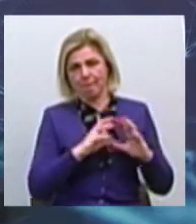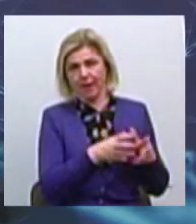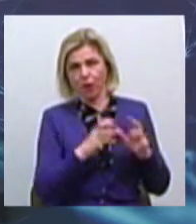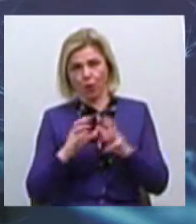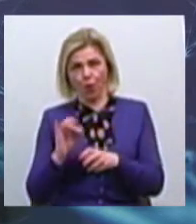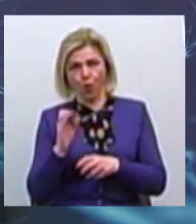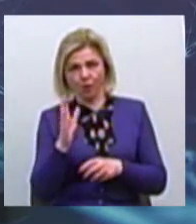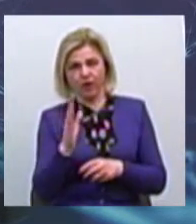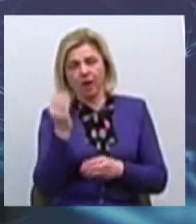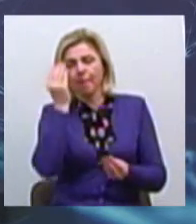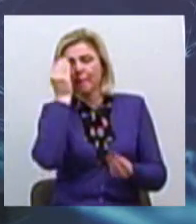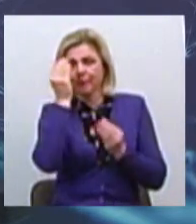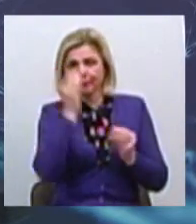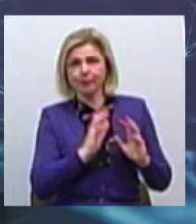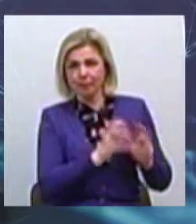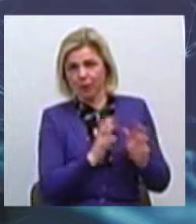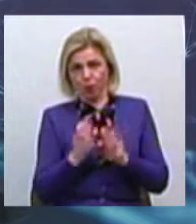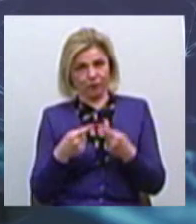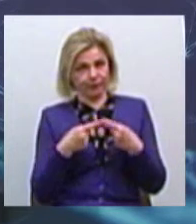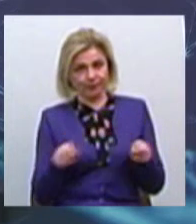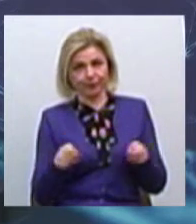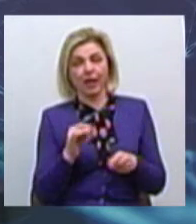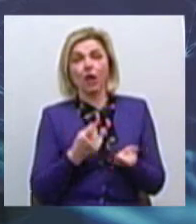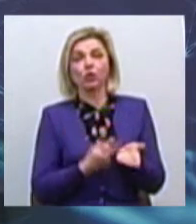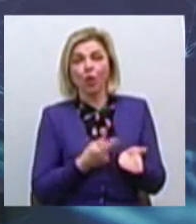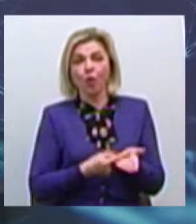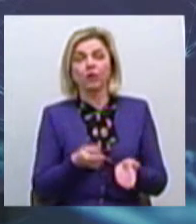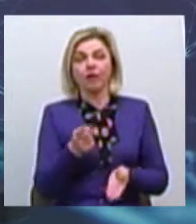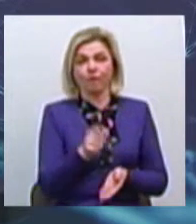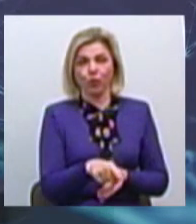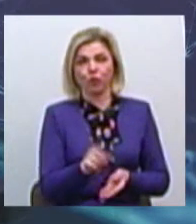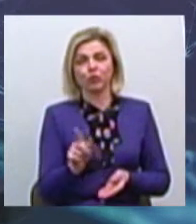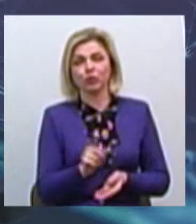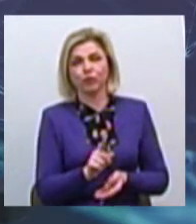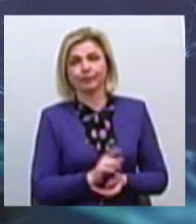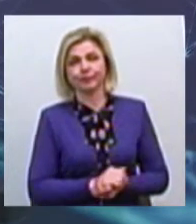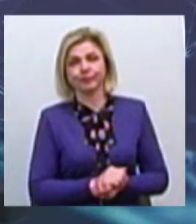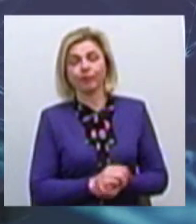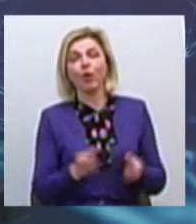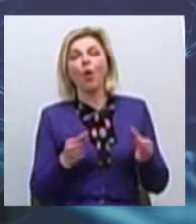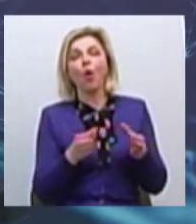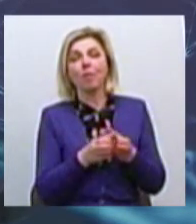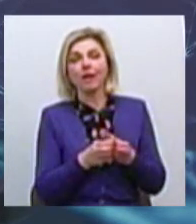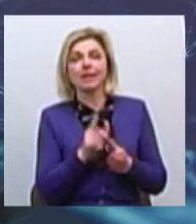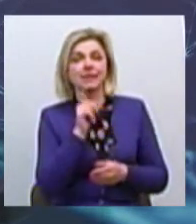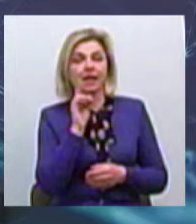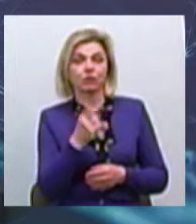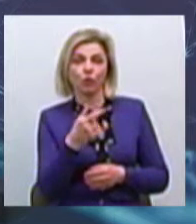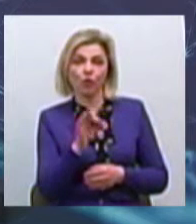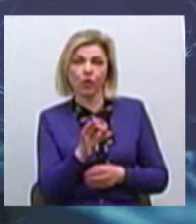просто светоглядов, это как раз и доказательство того, что команда Зеленского